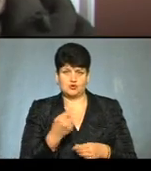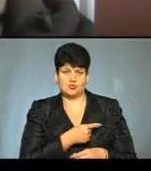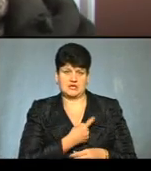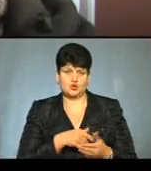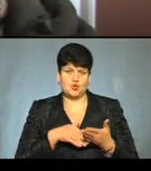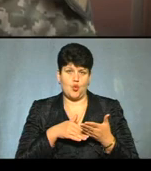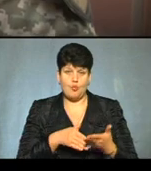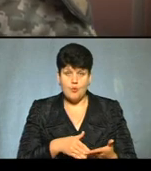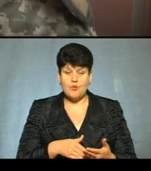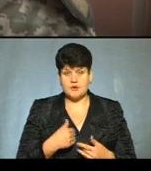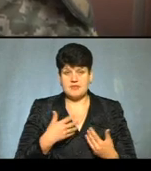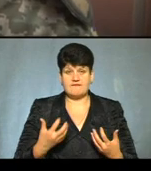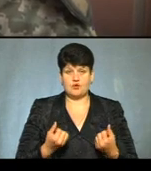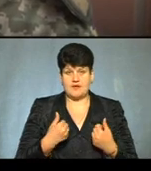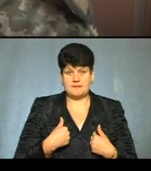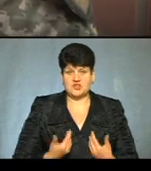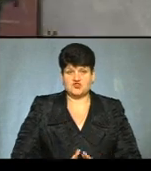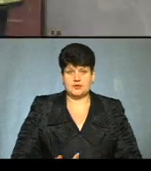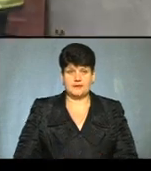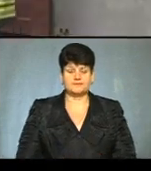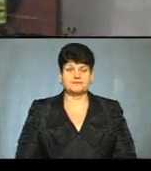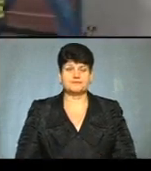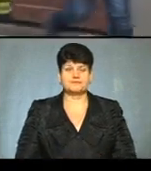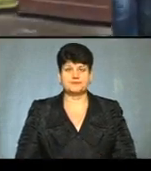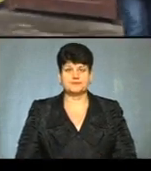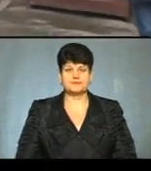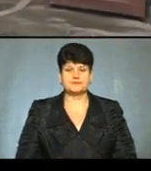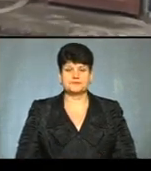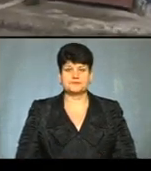першу медичну допомогу. Таким чином врятували мені життя.